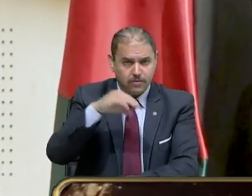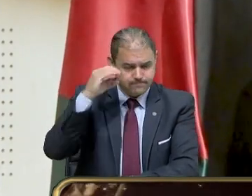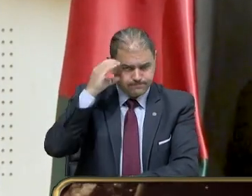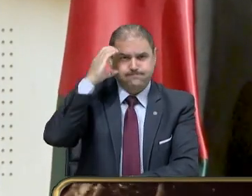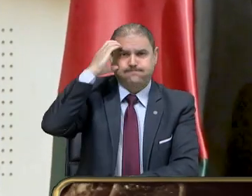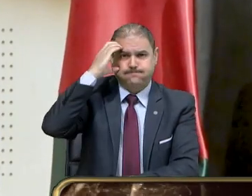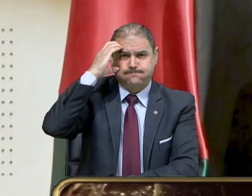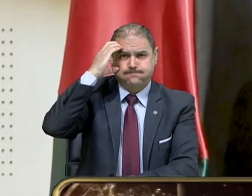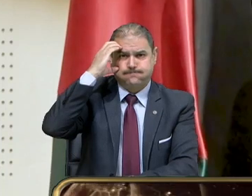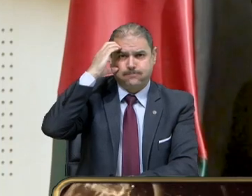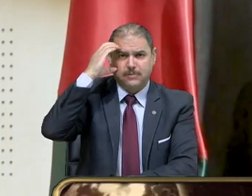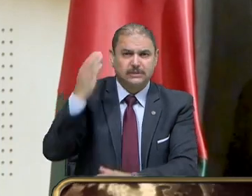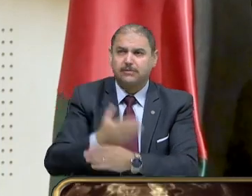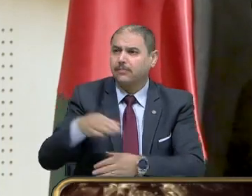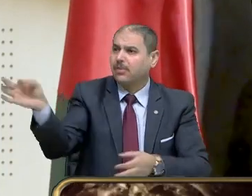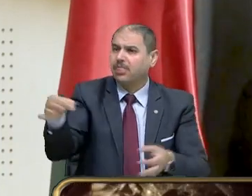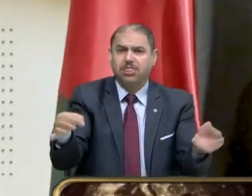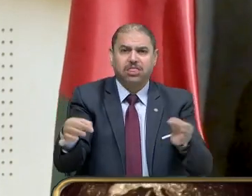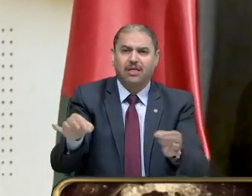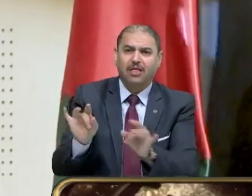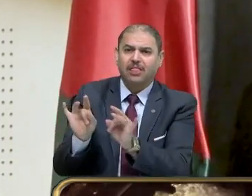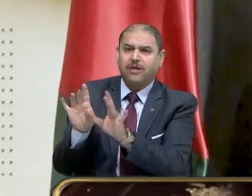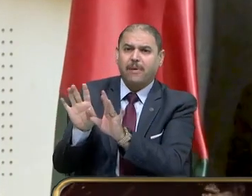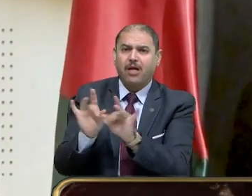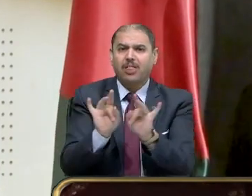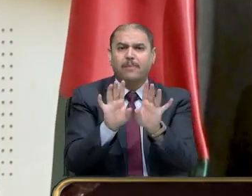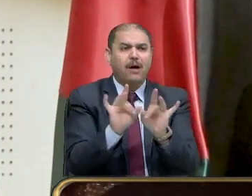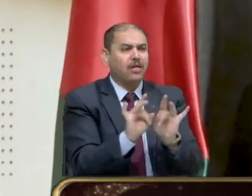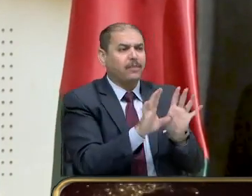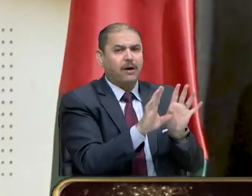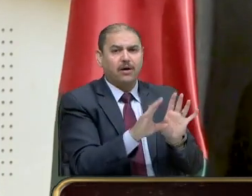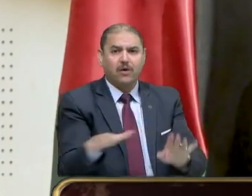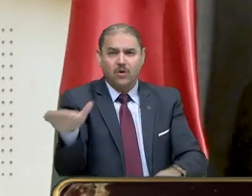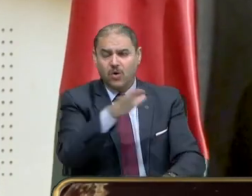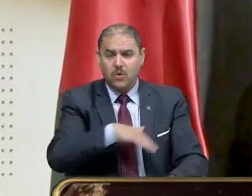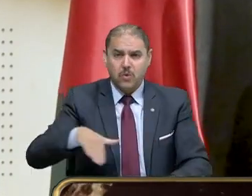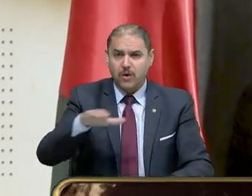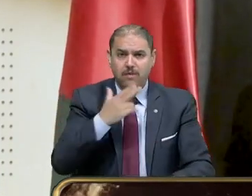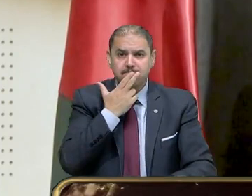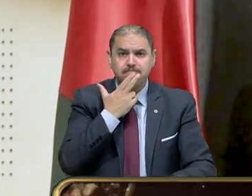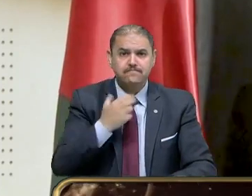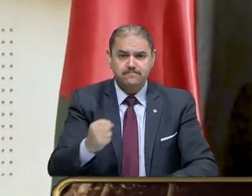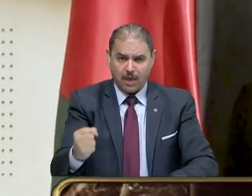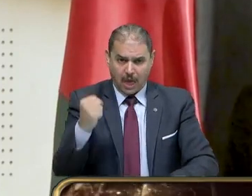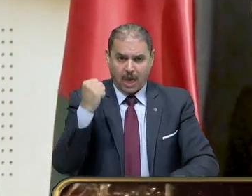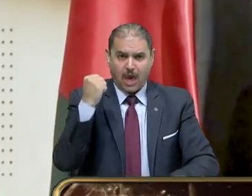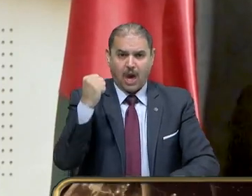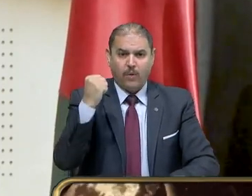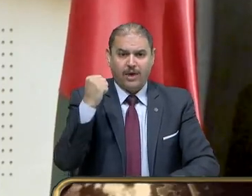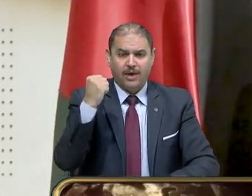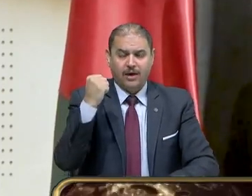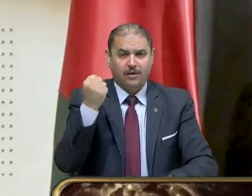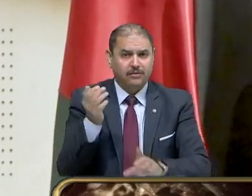والثبات، مفوتا الفرصة على كل أصوات العبث، صامدا في وجه الريح، سندا